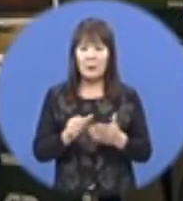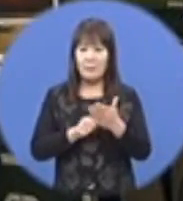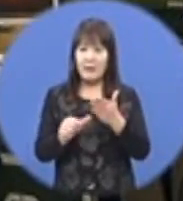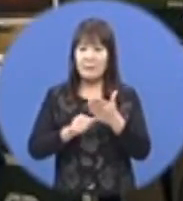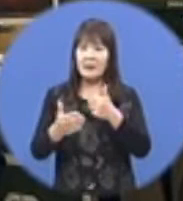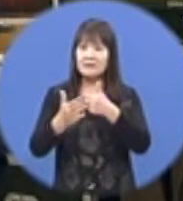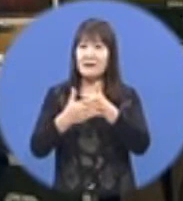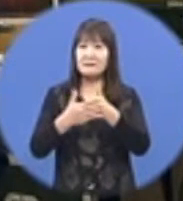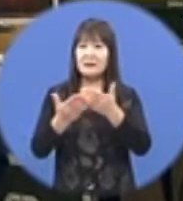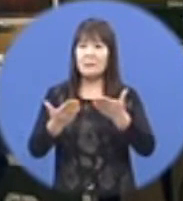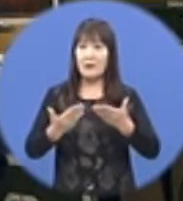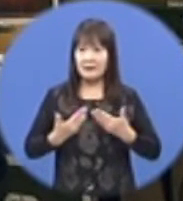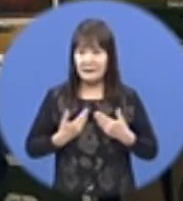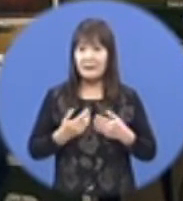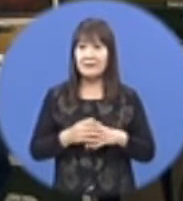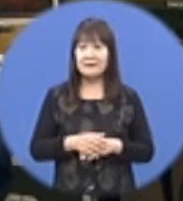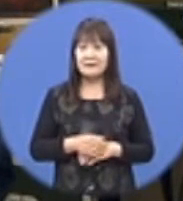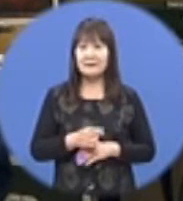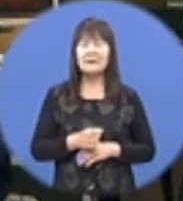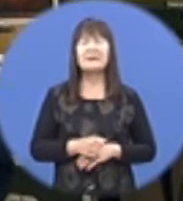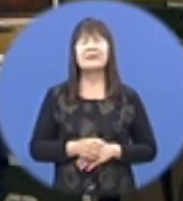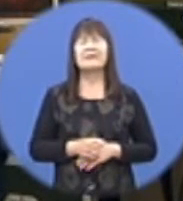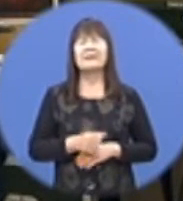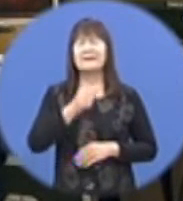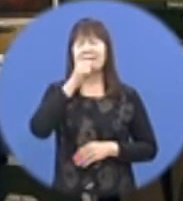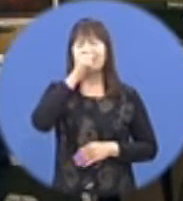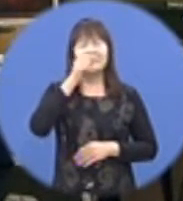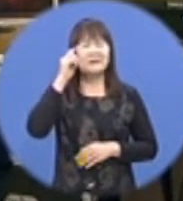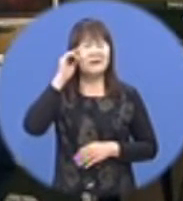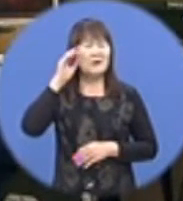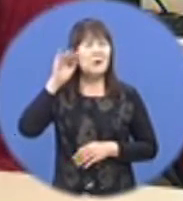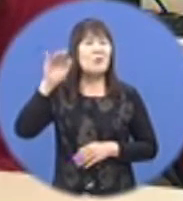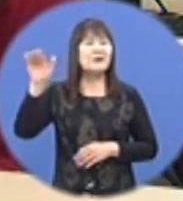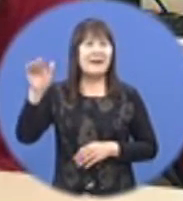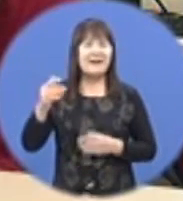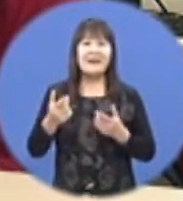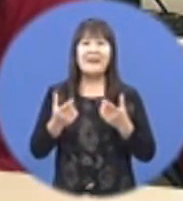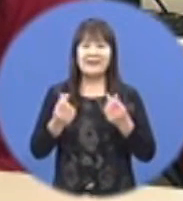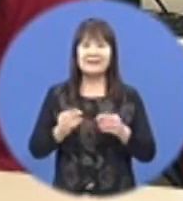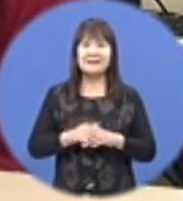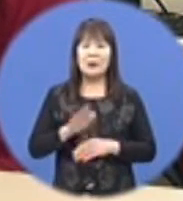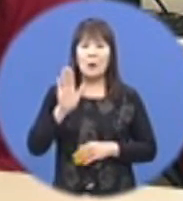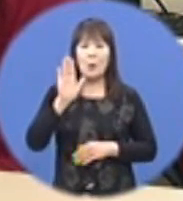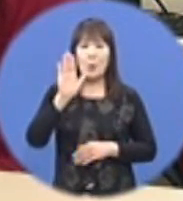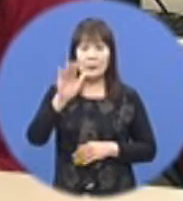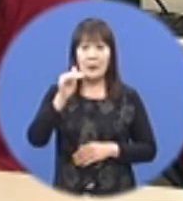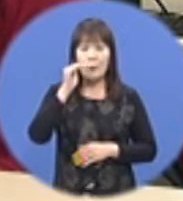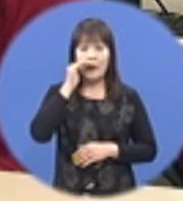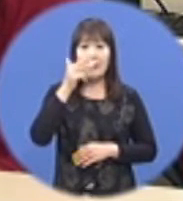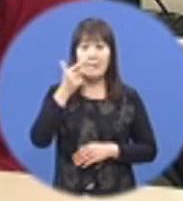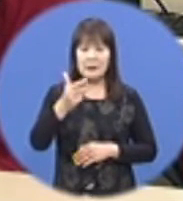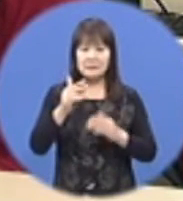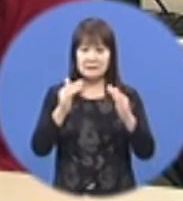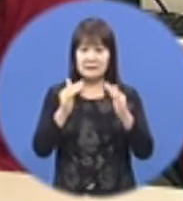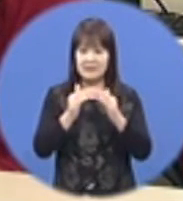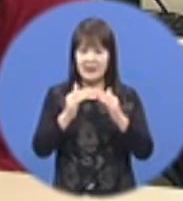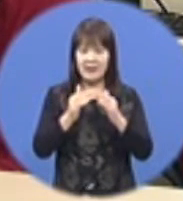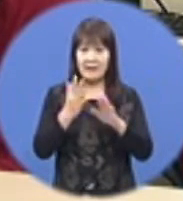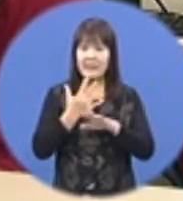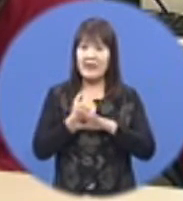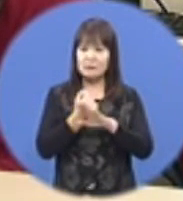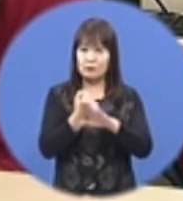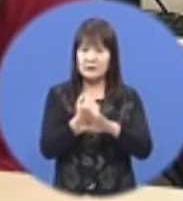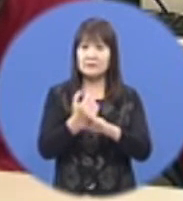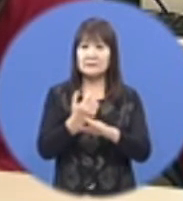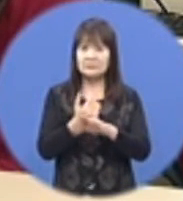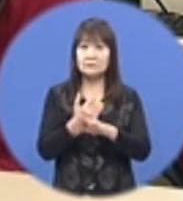して、いい思い出ですね。これから和歌山市にその定住を考えている方とかにも見てほしい